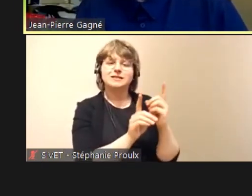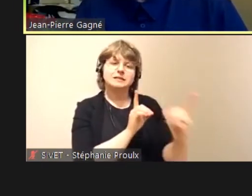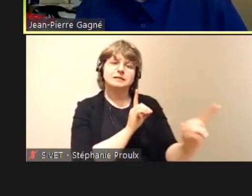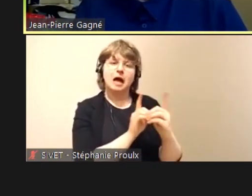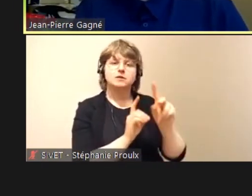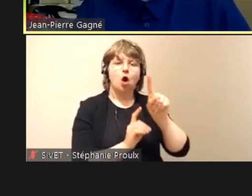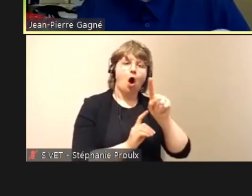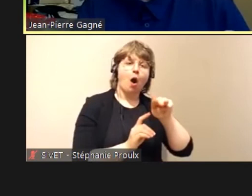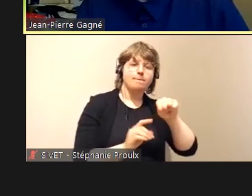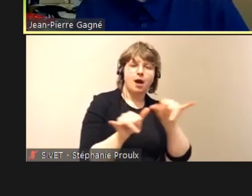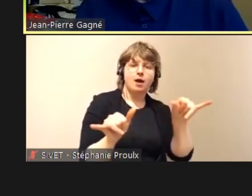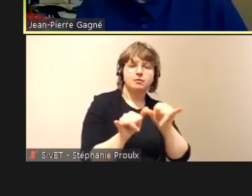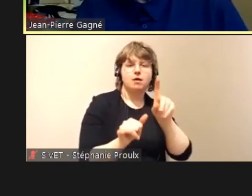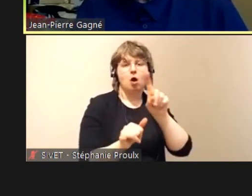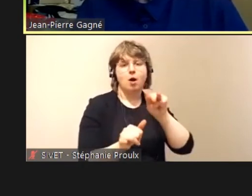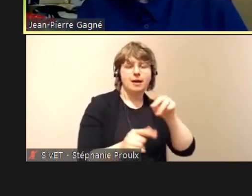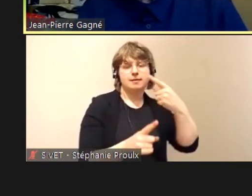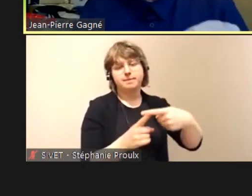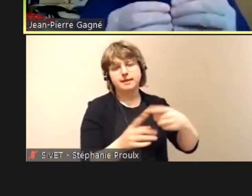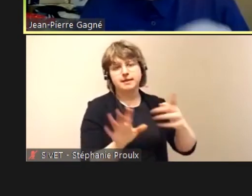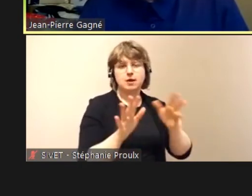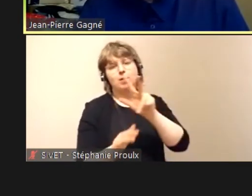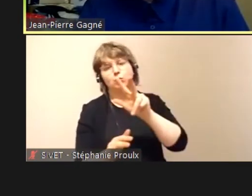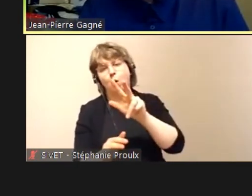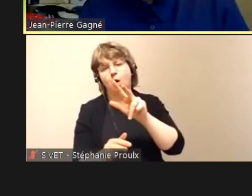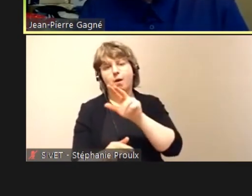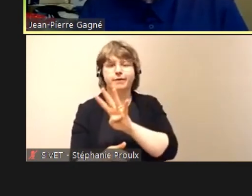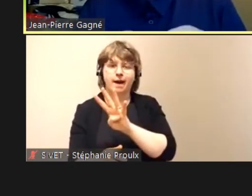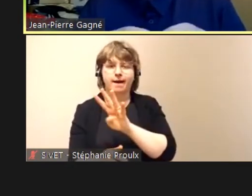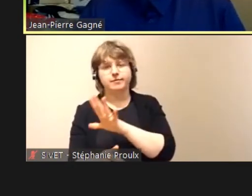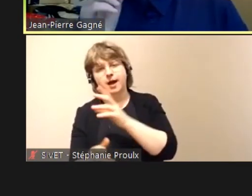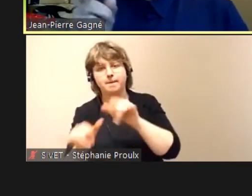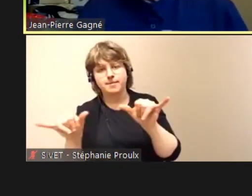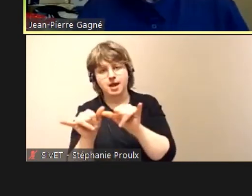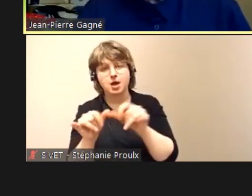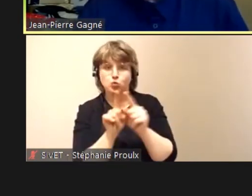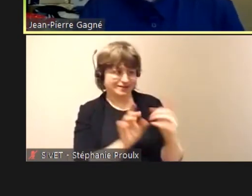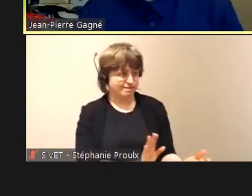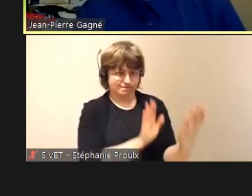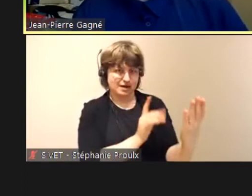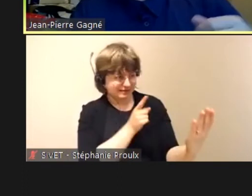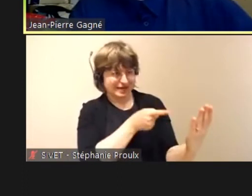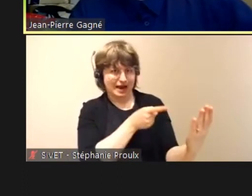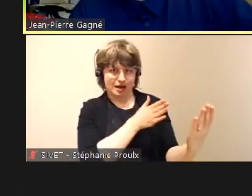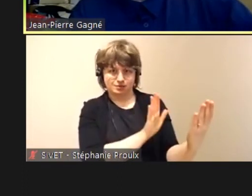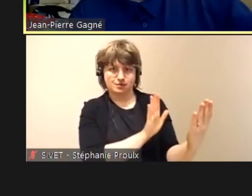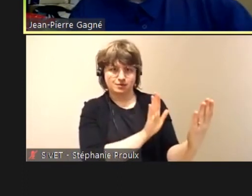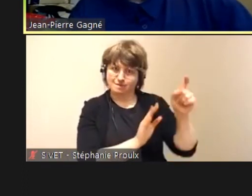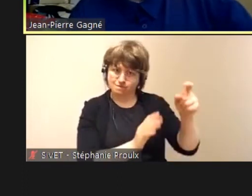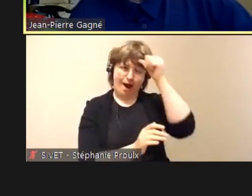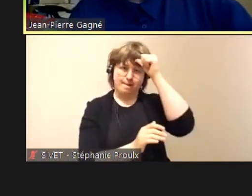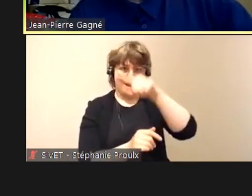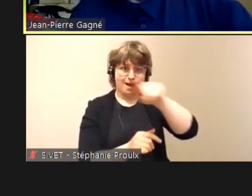mètre, 1 mètre et demi, de 3, 4, 5 pieds de la personne et directement devant la personne. Alors, à se rappeler, ces deux